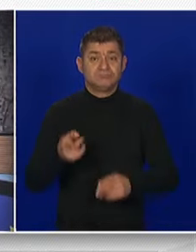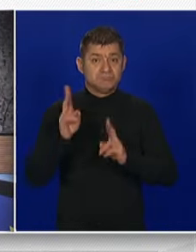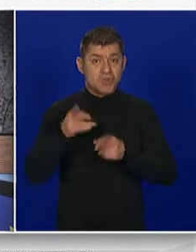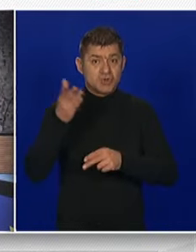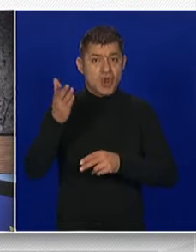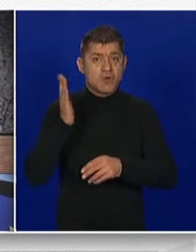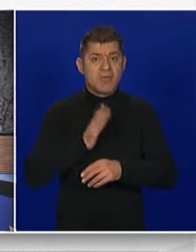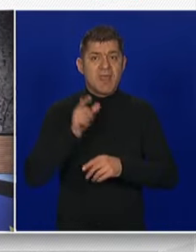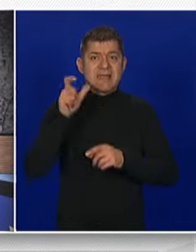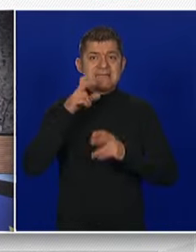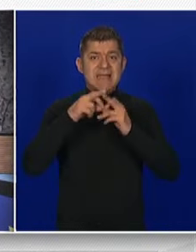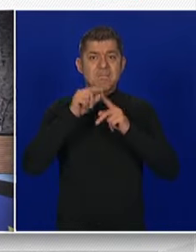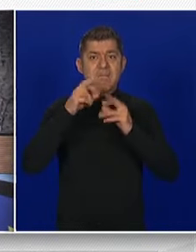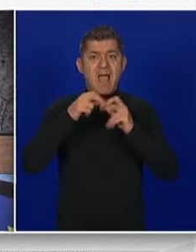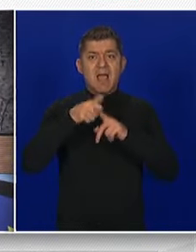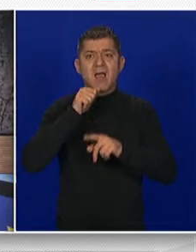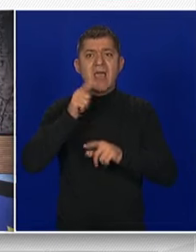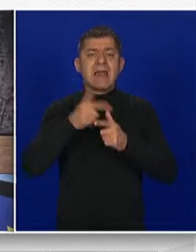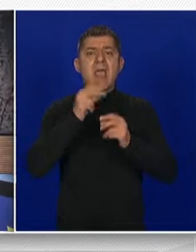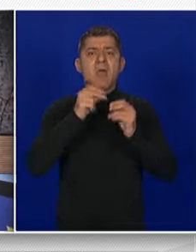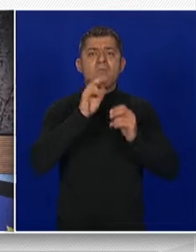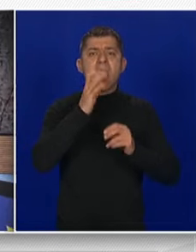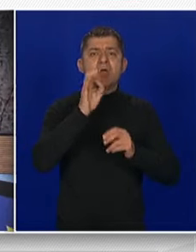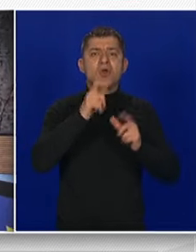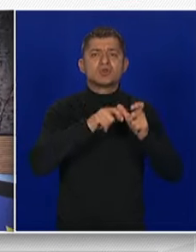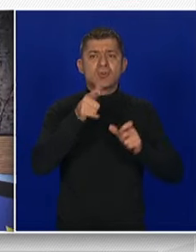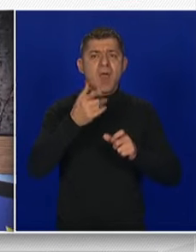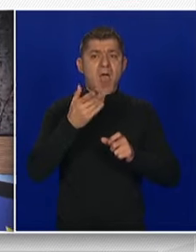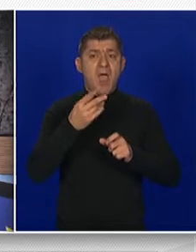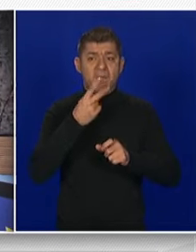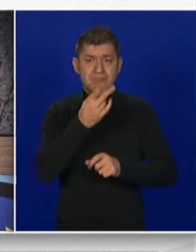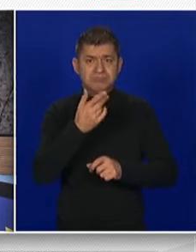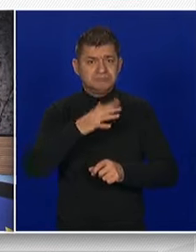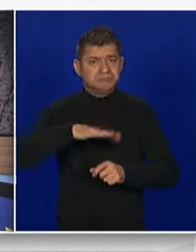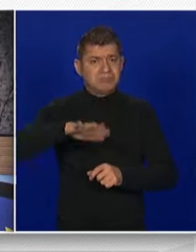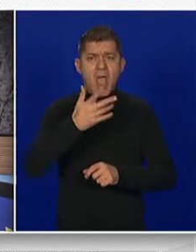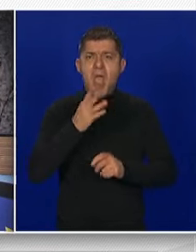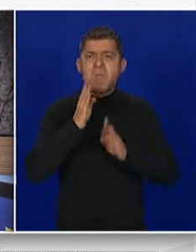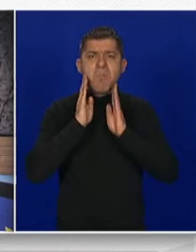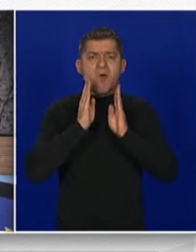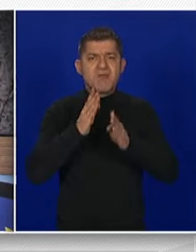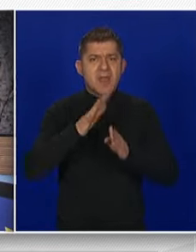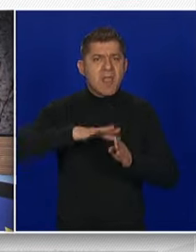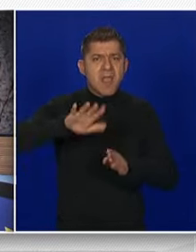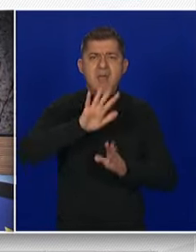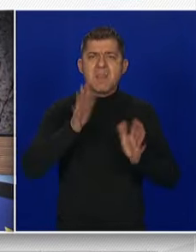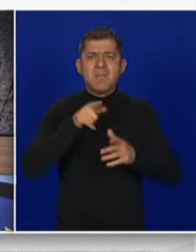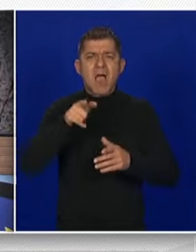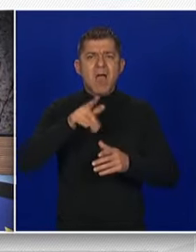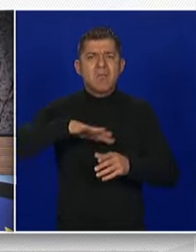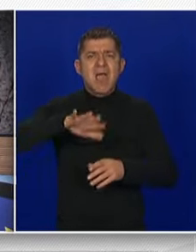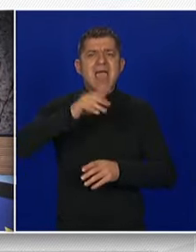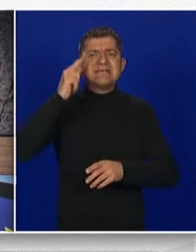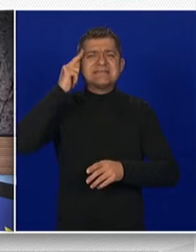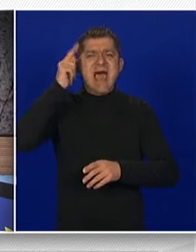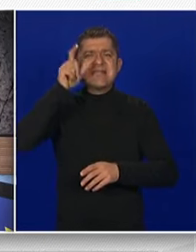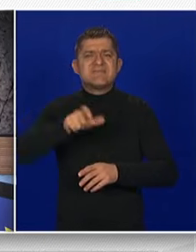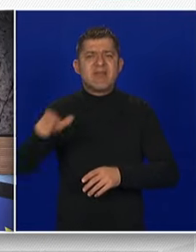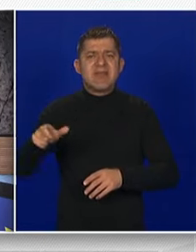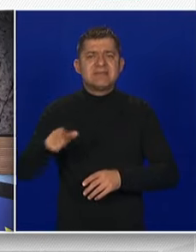isto odgovoriti ili gospodin Beroš. Mislim, povjerenje očito ne postoji, išao je apel i znanstvenika koji nisu samo u